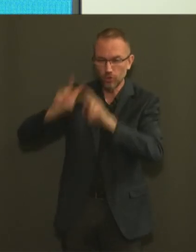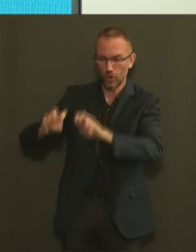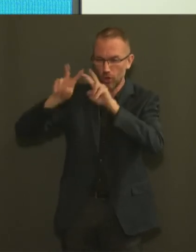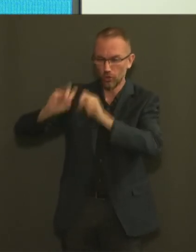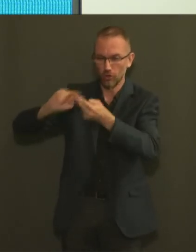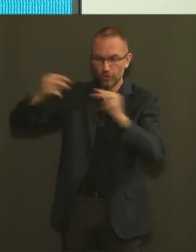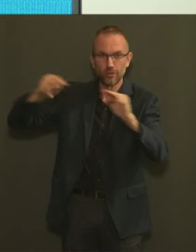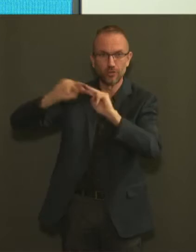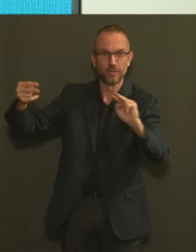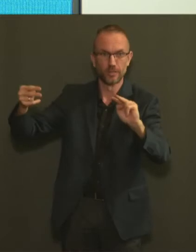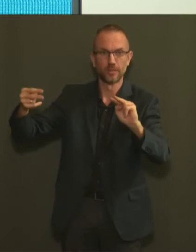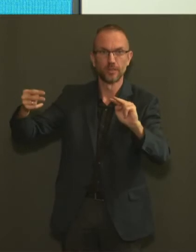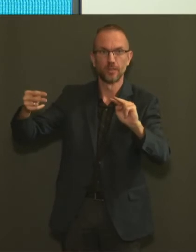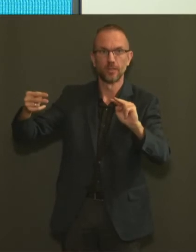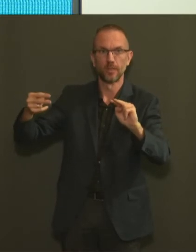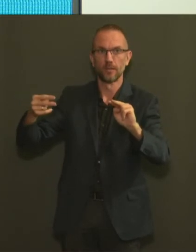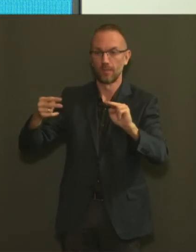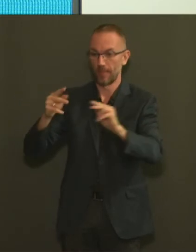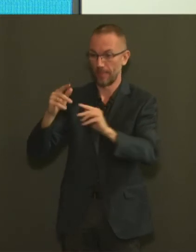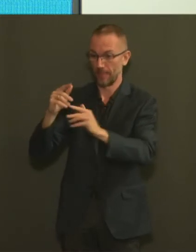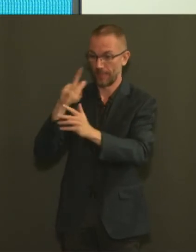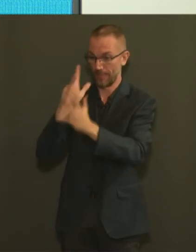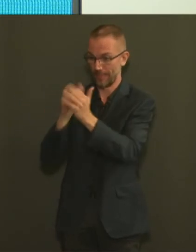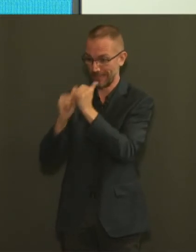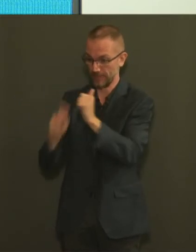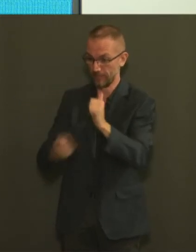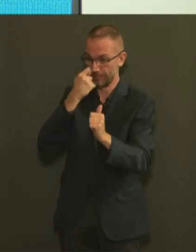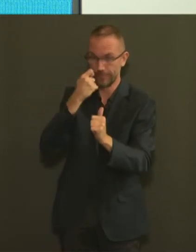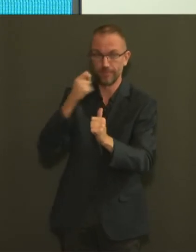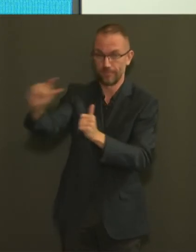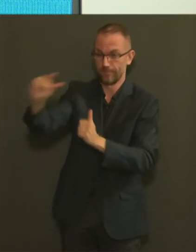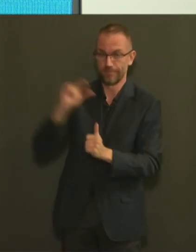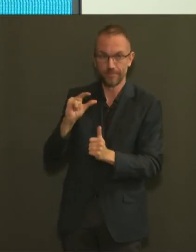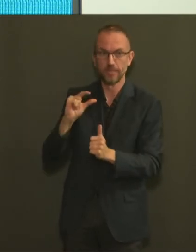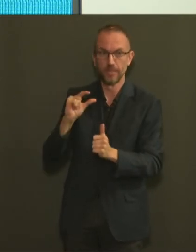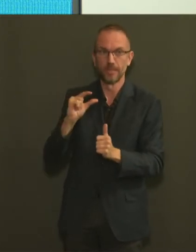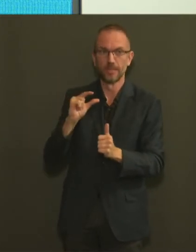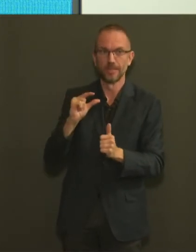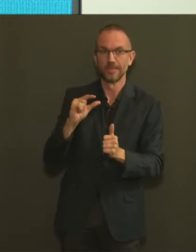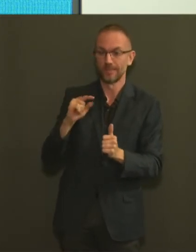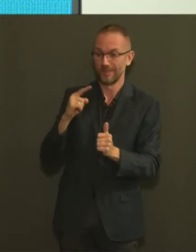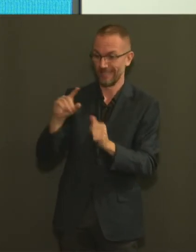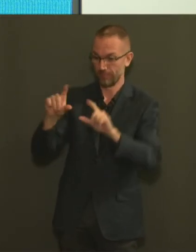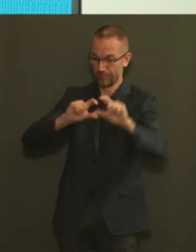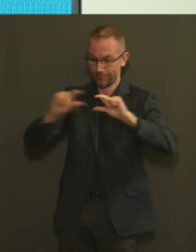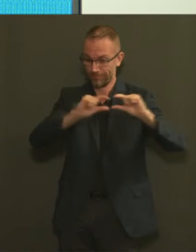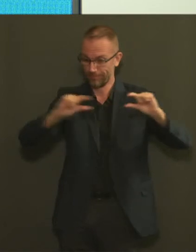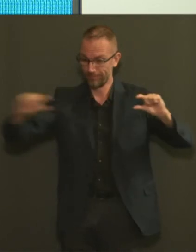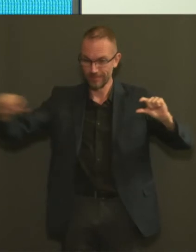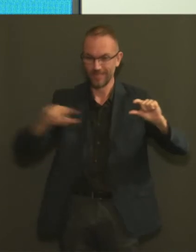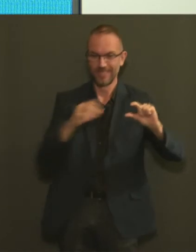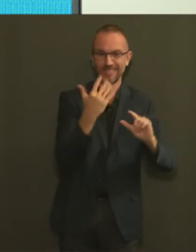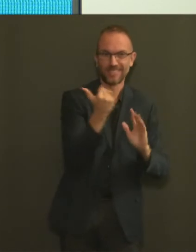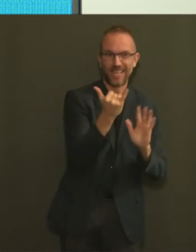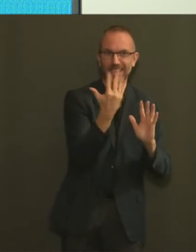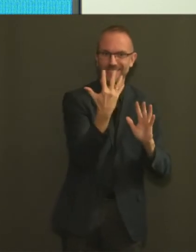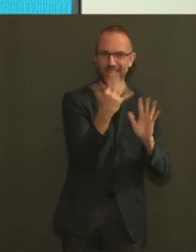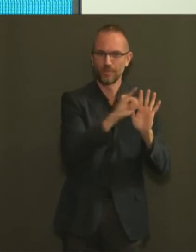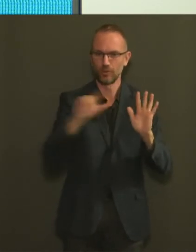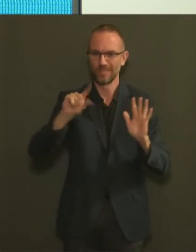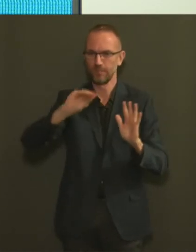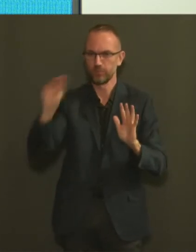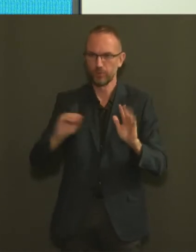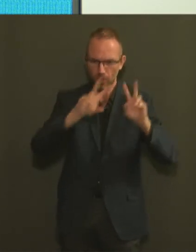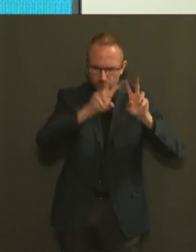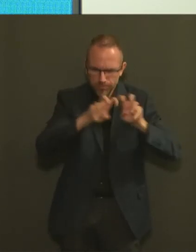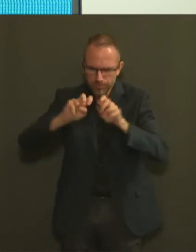de leurs échantillons de virus retrouvées chez des patients de manière à déterminer leur code génétique donc avoir vraiment